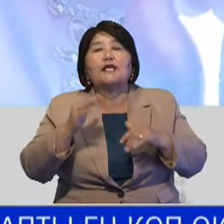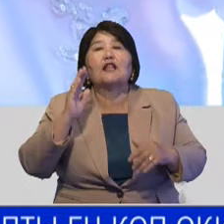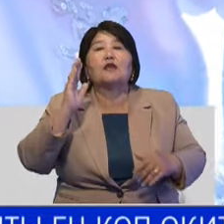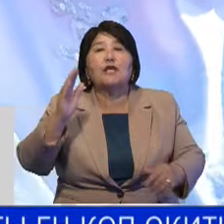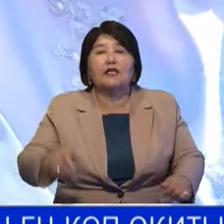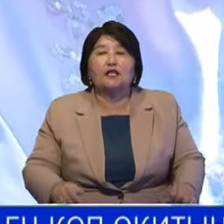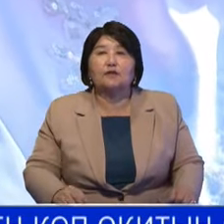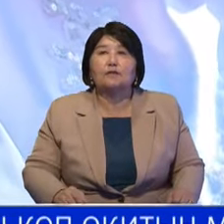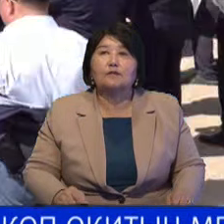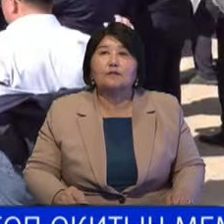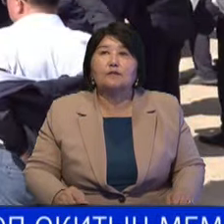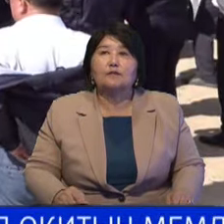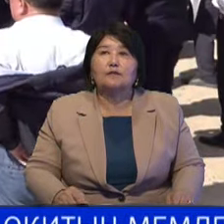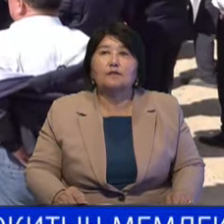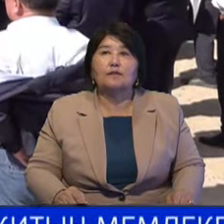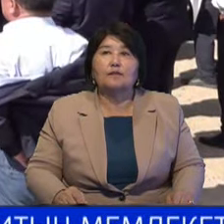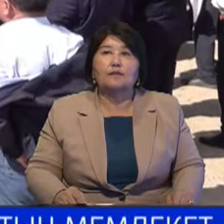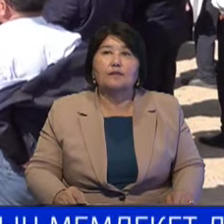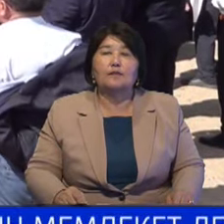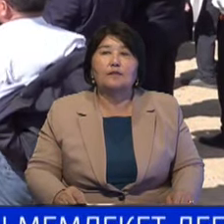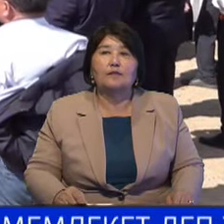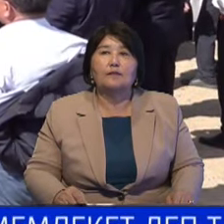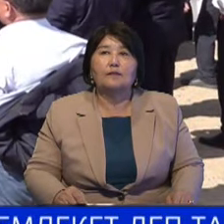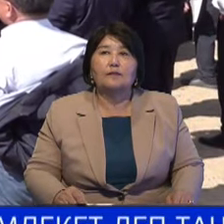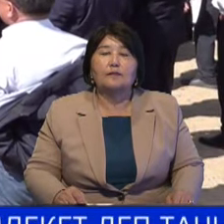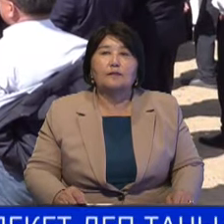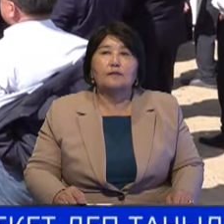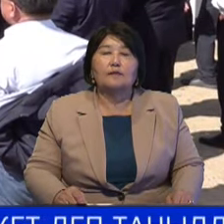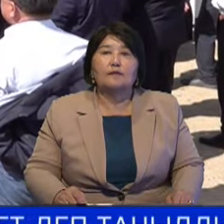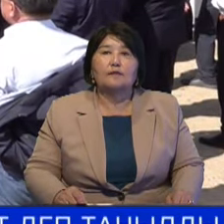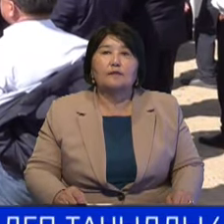Әкім Жұртаев, Қалымжан Қожахов, Тархан Тоқсейіт, Қызылорда телеарнасы, Сырдария ауданынан.